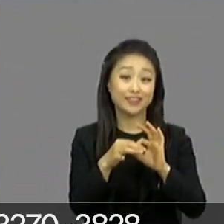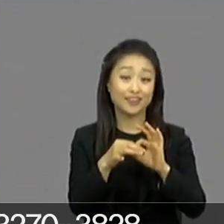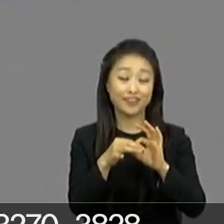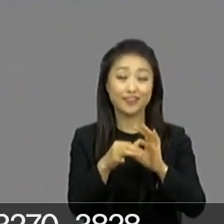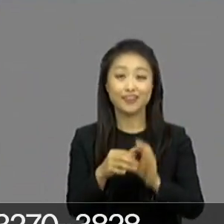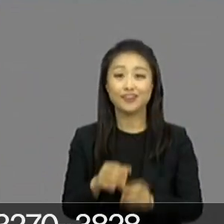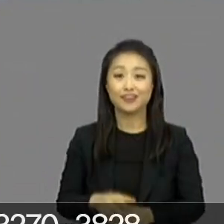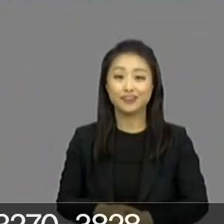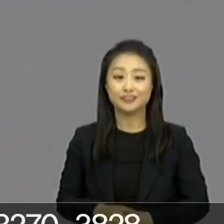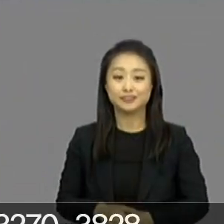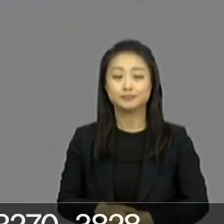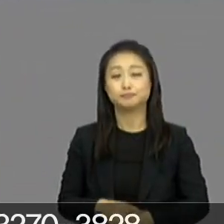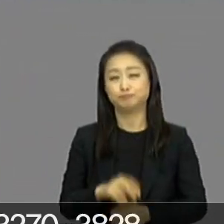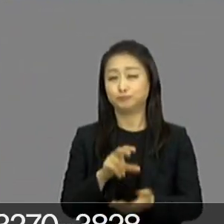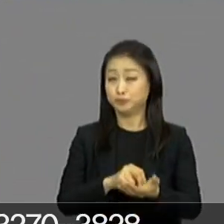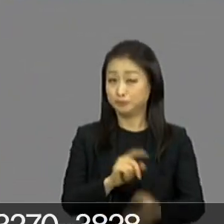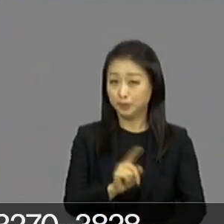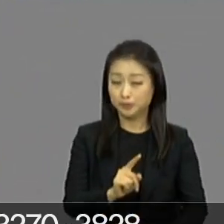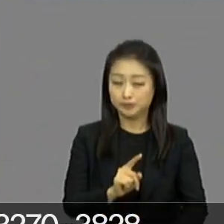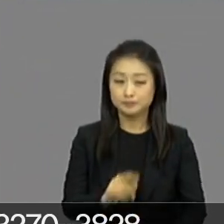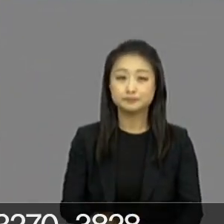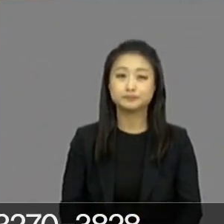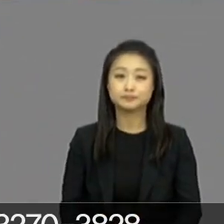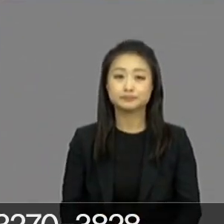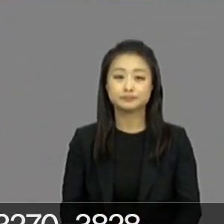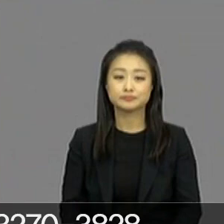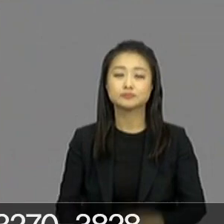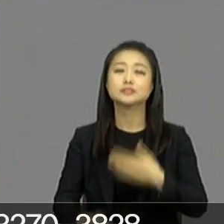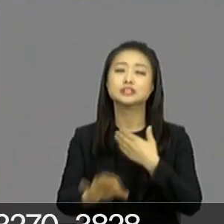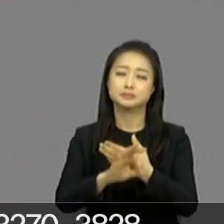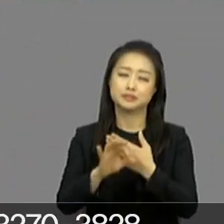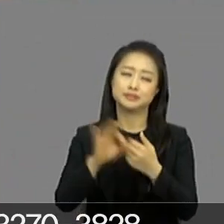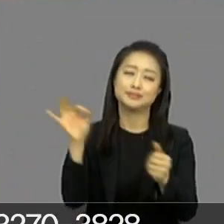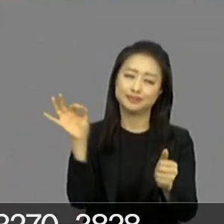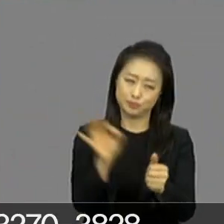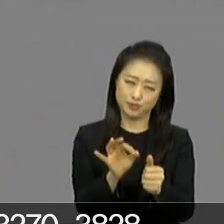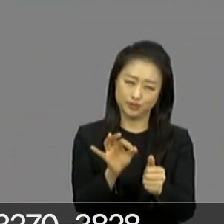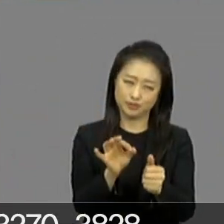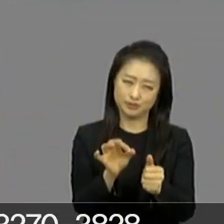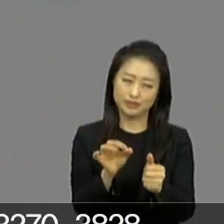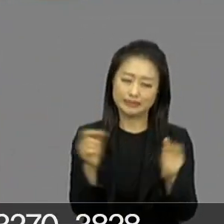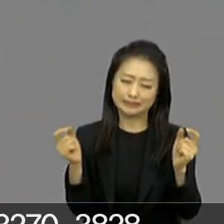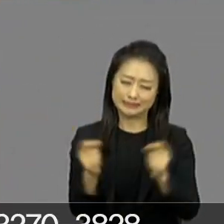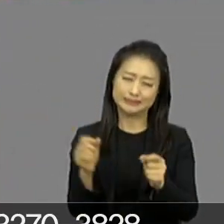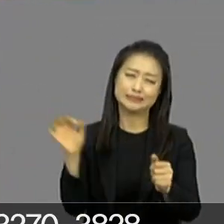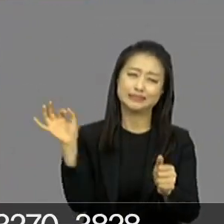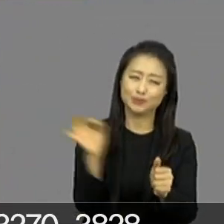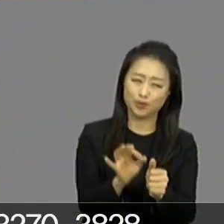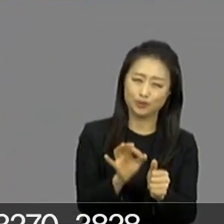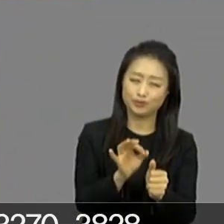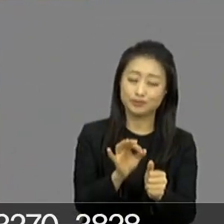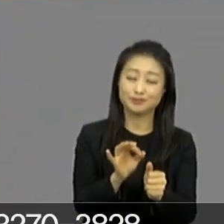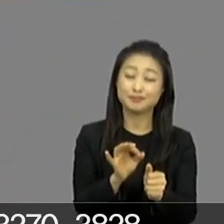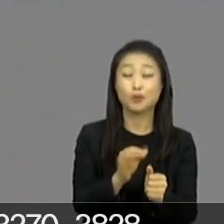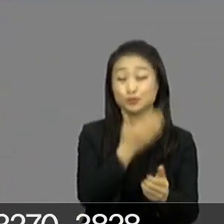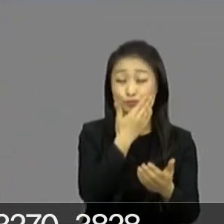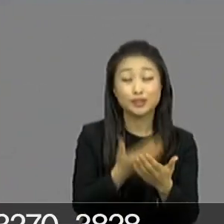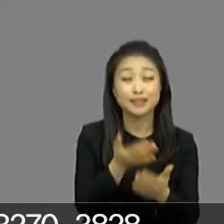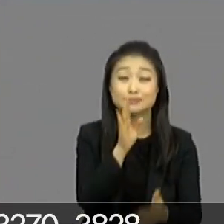문제가 이렇게 이제 단기적으로 지원을 해드리는 것도 중요하지만 기본적으로